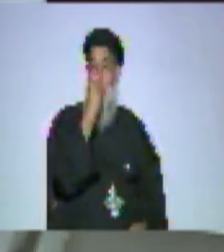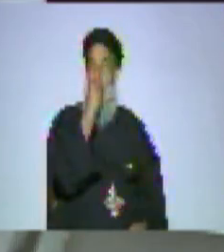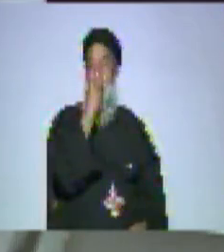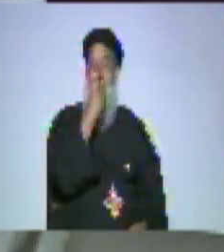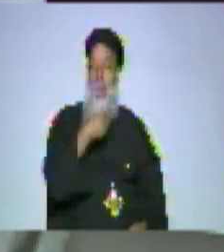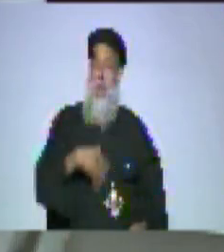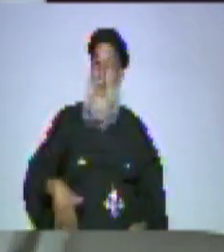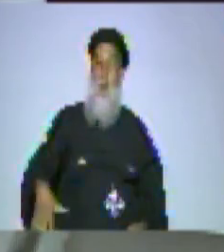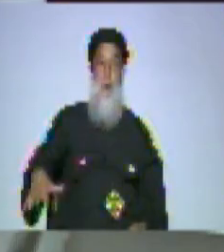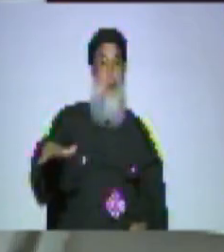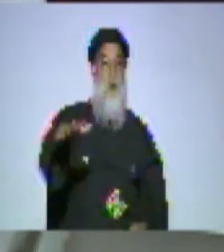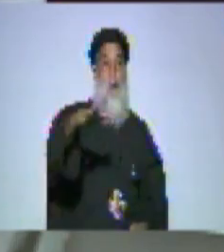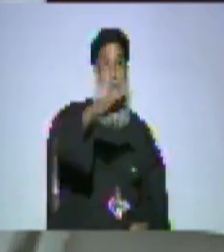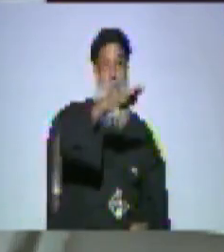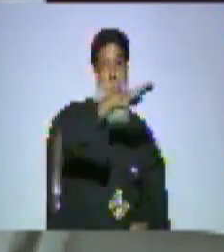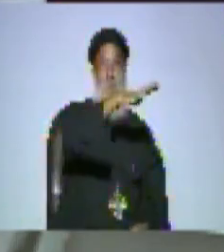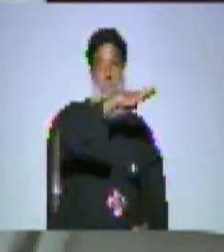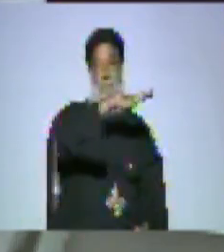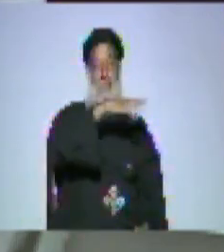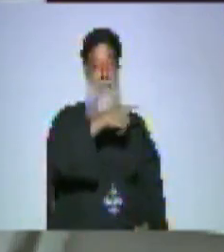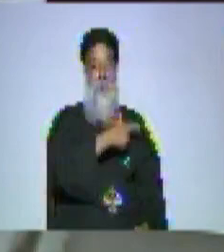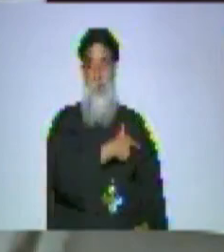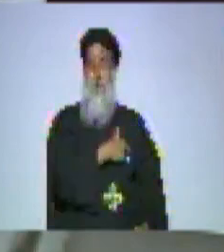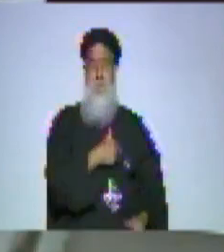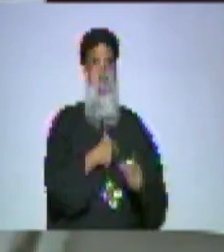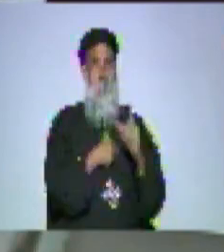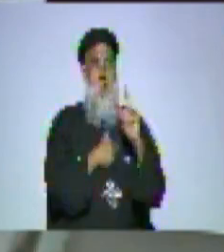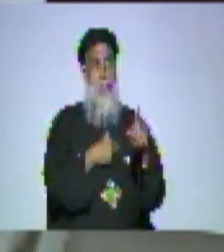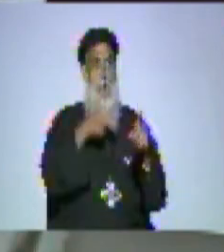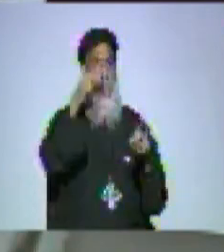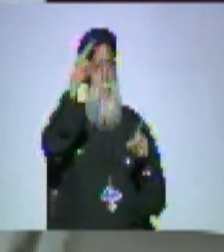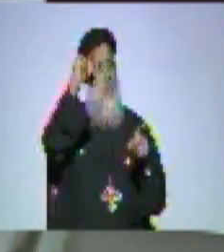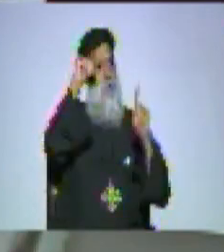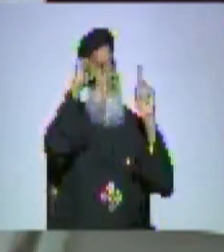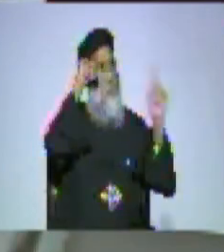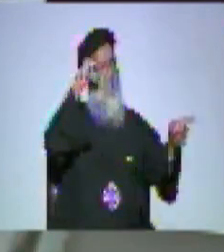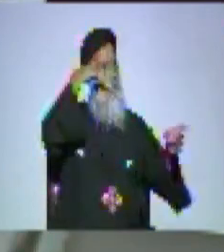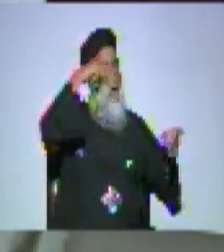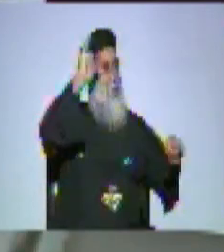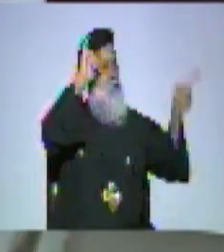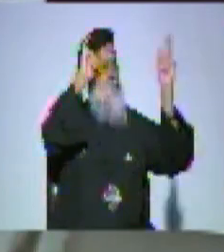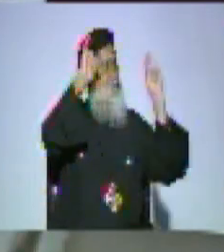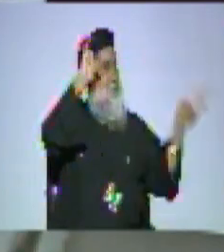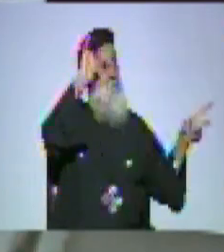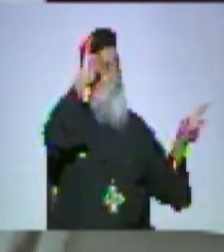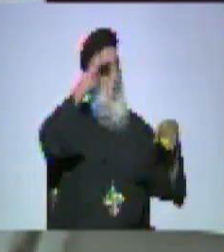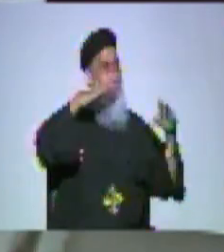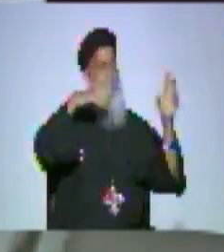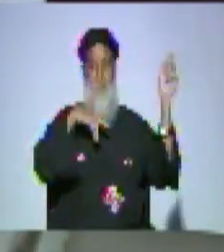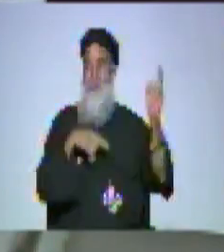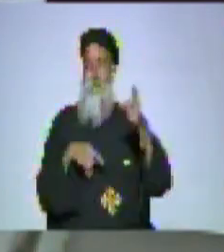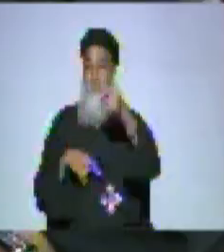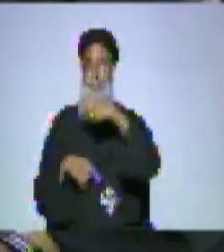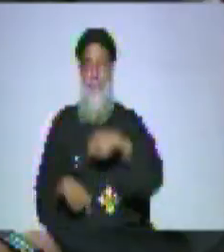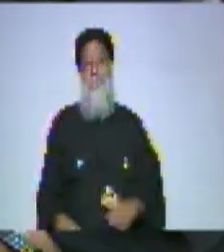الحيوانات ادم اللي اطلق اسمع عليها بارشاد من ربنا طبعا